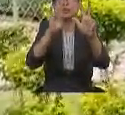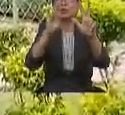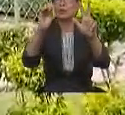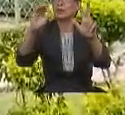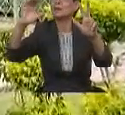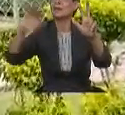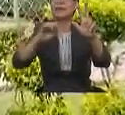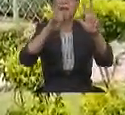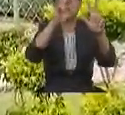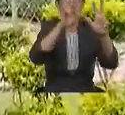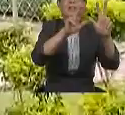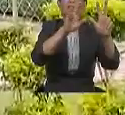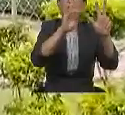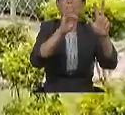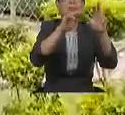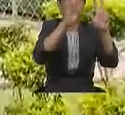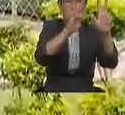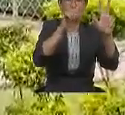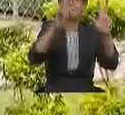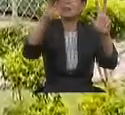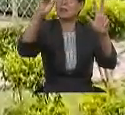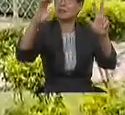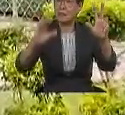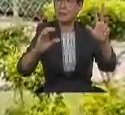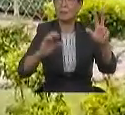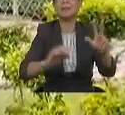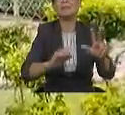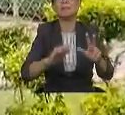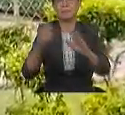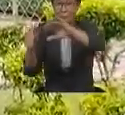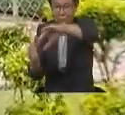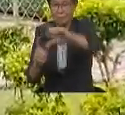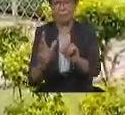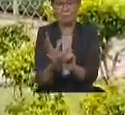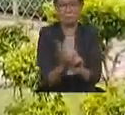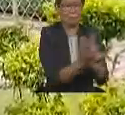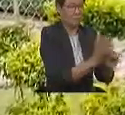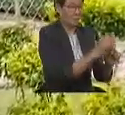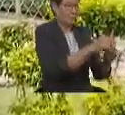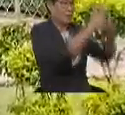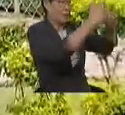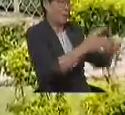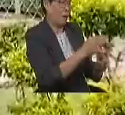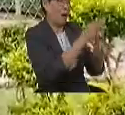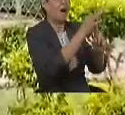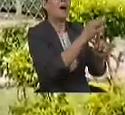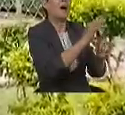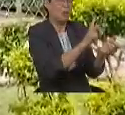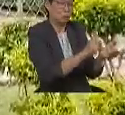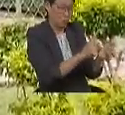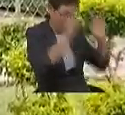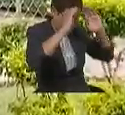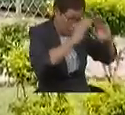kemudian akan diasingkan dan juga akan mengundi dalam kemah khas yang dihafal Selia petugas pejabat kesehatan